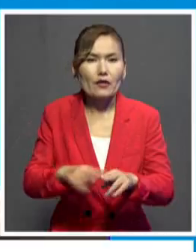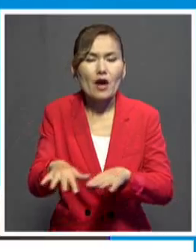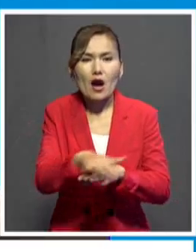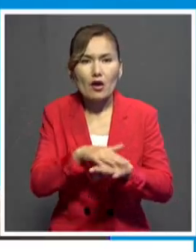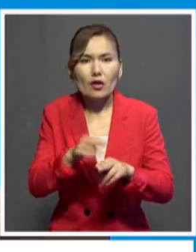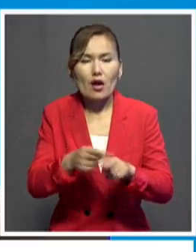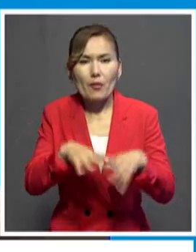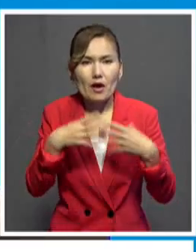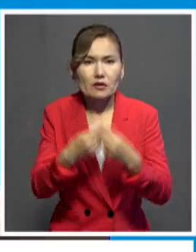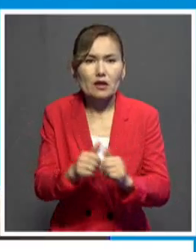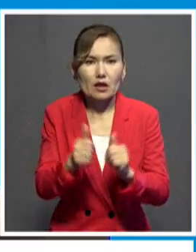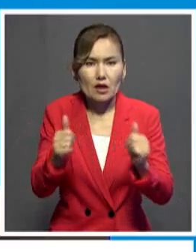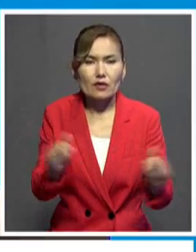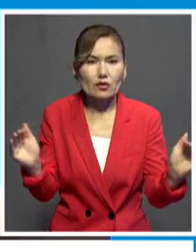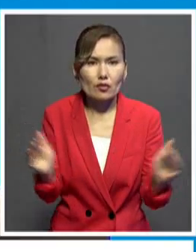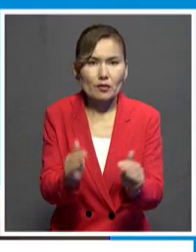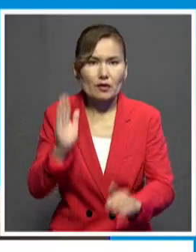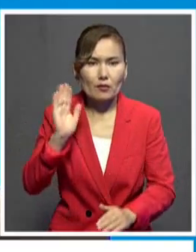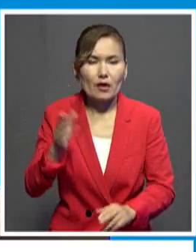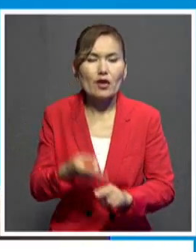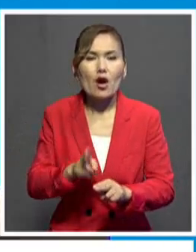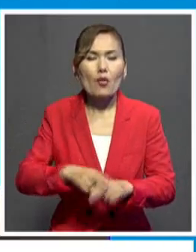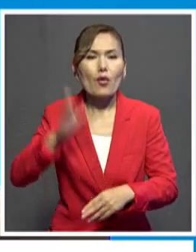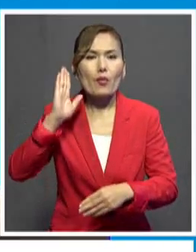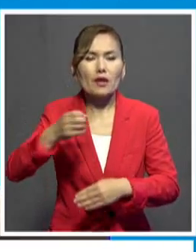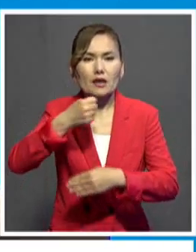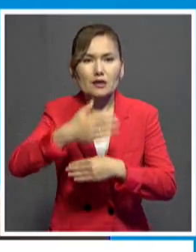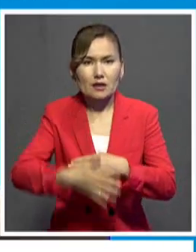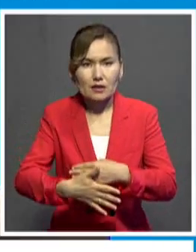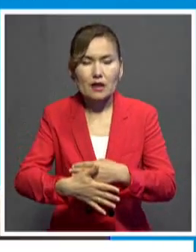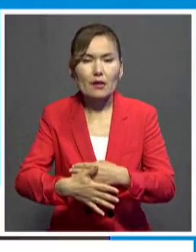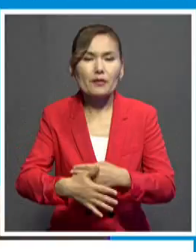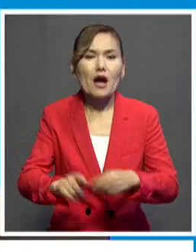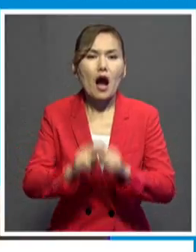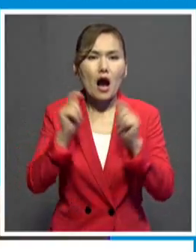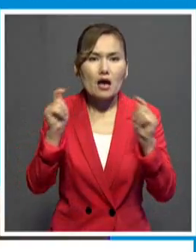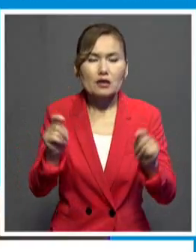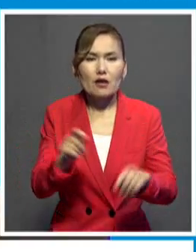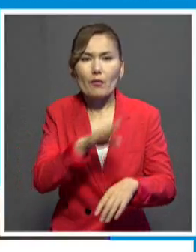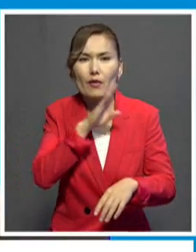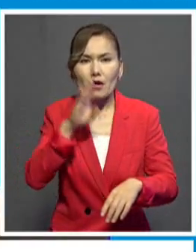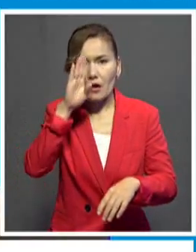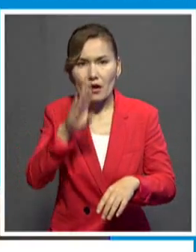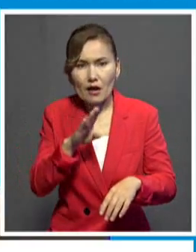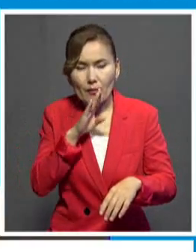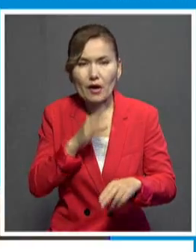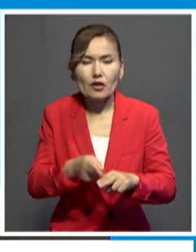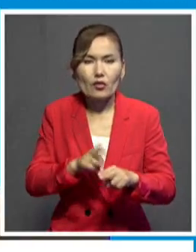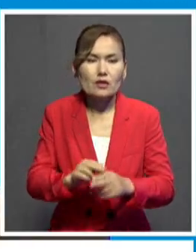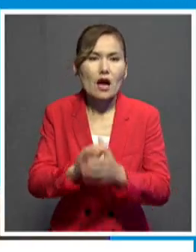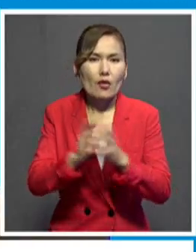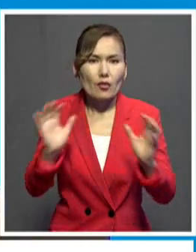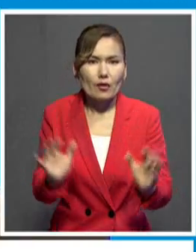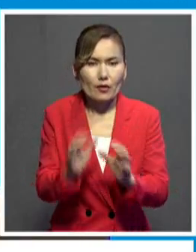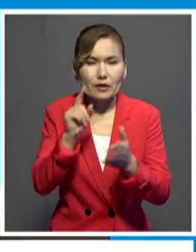дәукестік деңгейі төмендемек. Татуласу орталықтарын ашып, тегін сапалы кешенді қызмет көрсетуі. Орталықтар тек